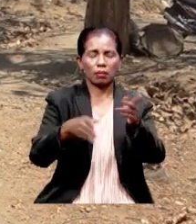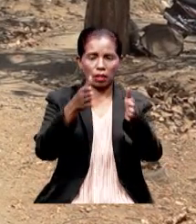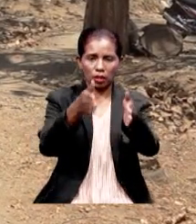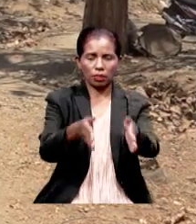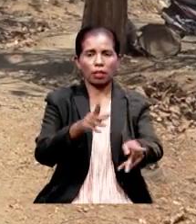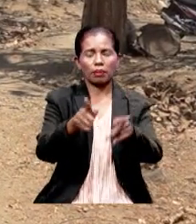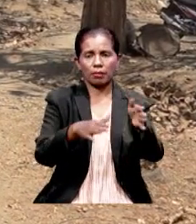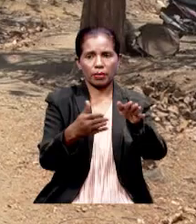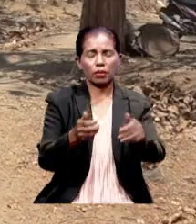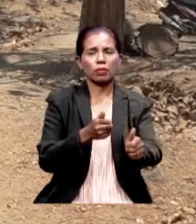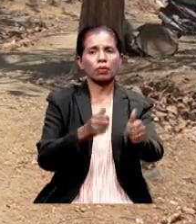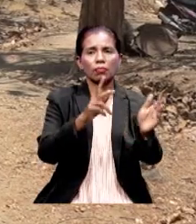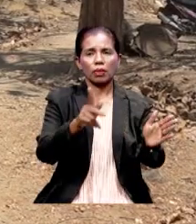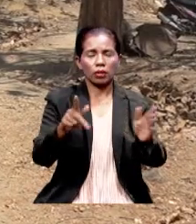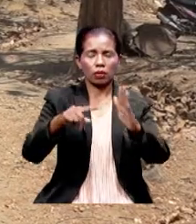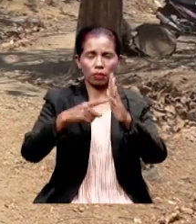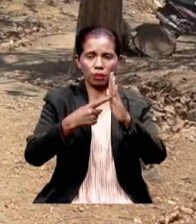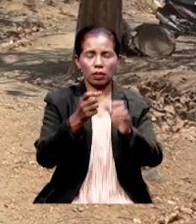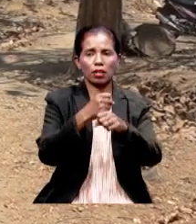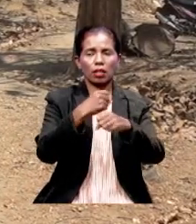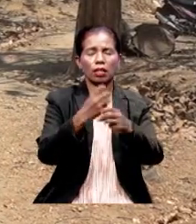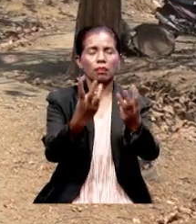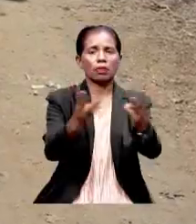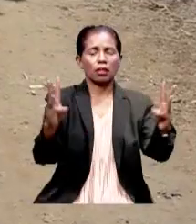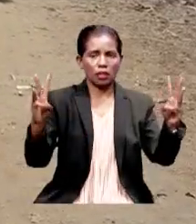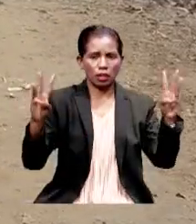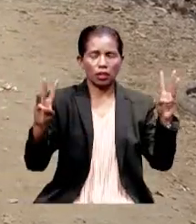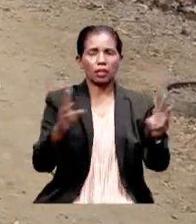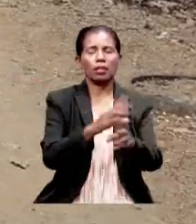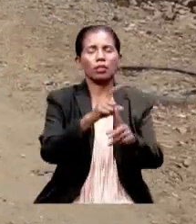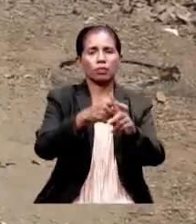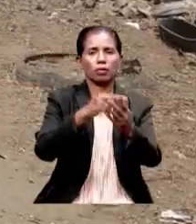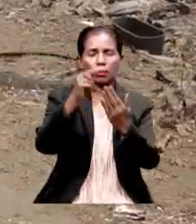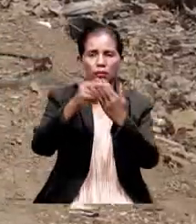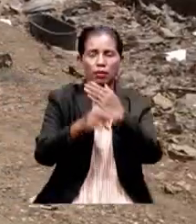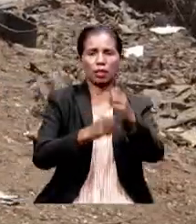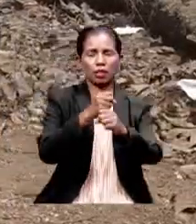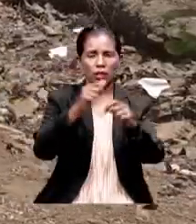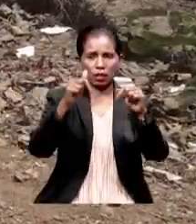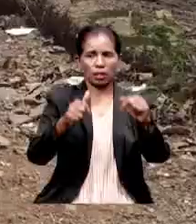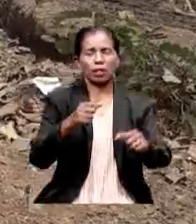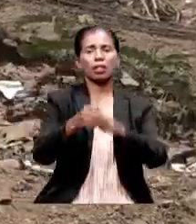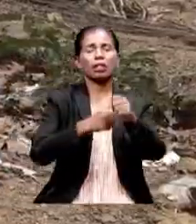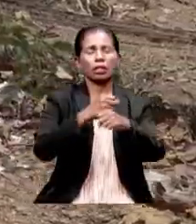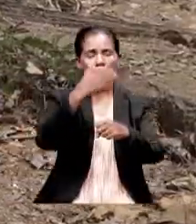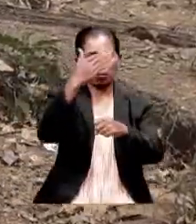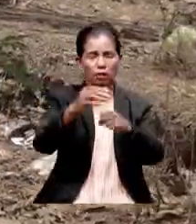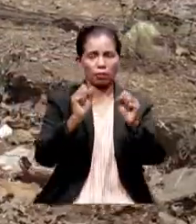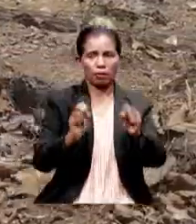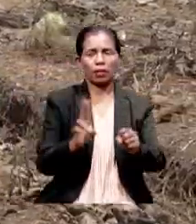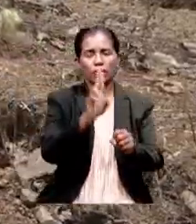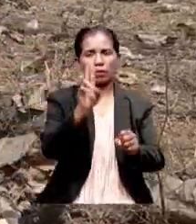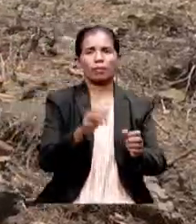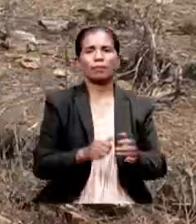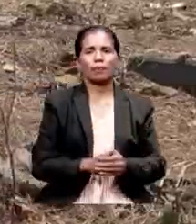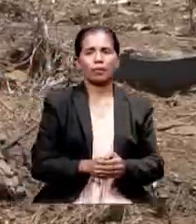mateisin. Tuir planu guvern sei hahu konstrui moru iha rai mamuk ne iha fula novembru tinang ne nune tinang wain bele uzaona. Tarane spasu